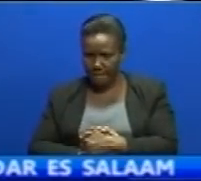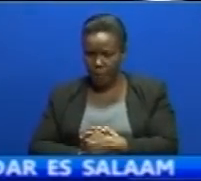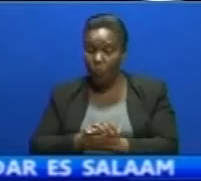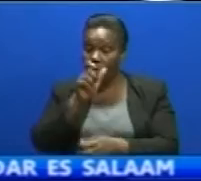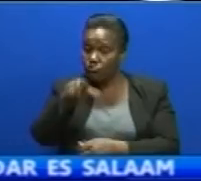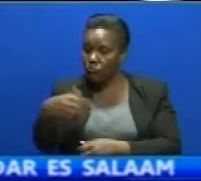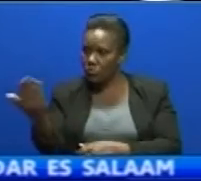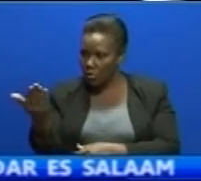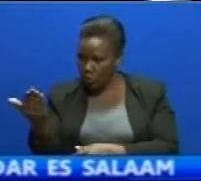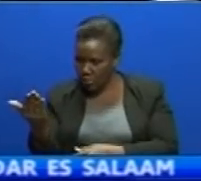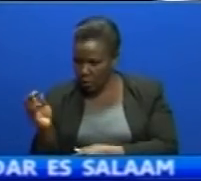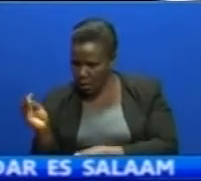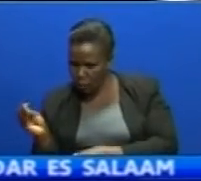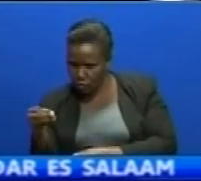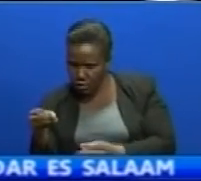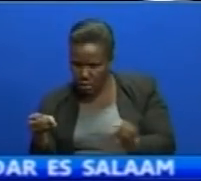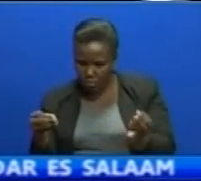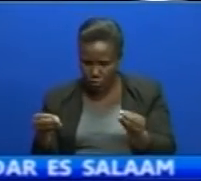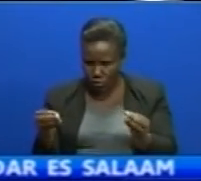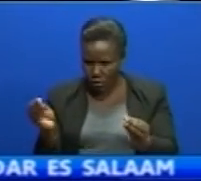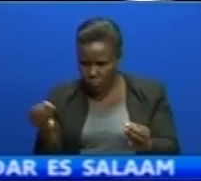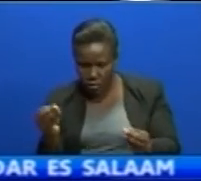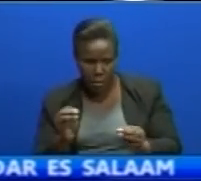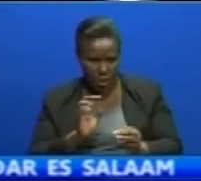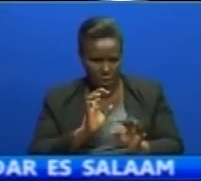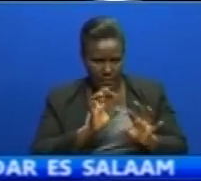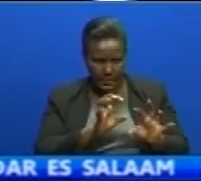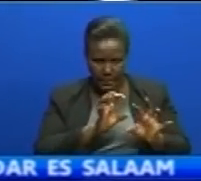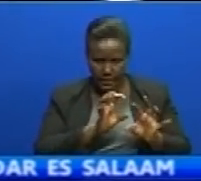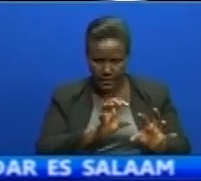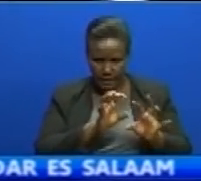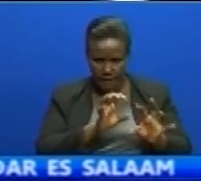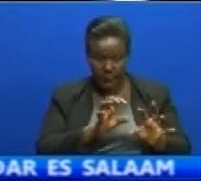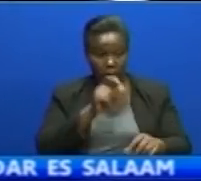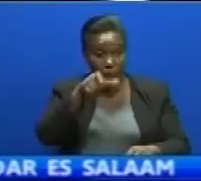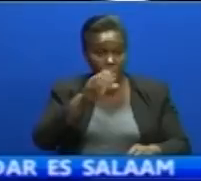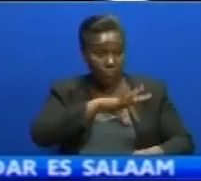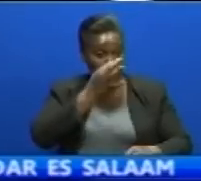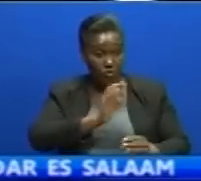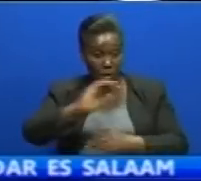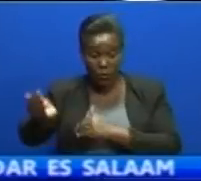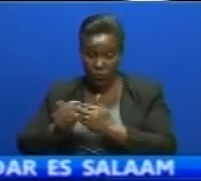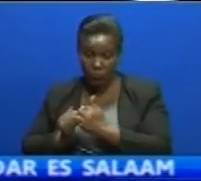wanabainika kuwatisha na kuwazuia wale ambao wamejiandikisha kurudi Burundi kwamba wako